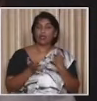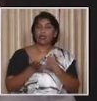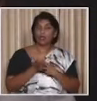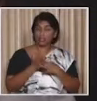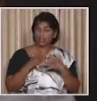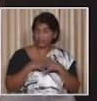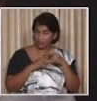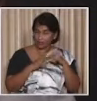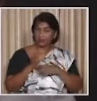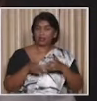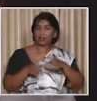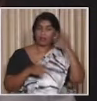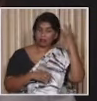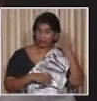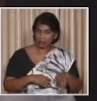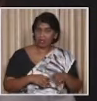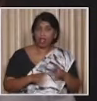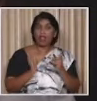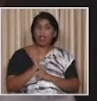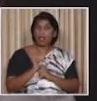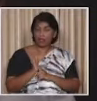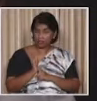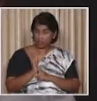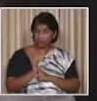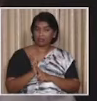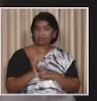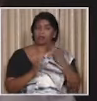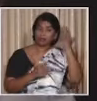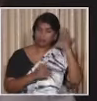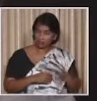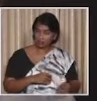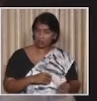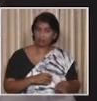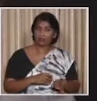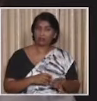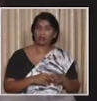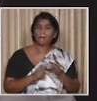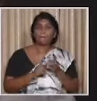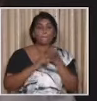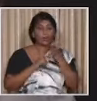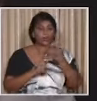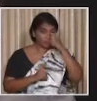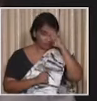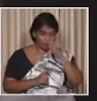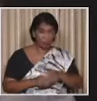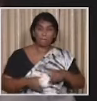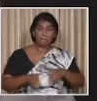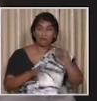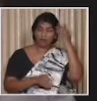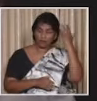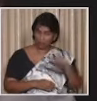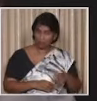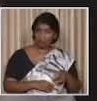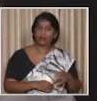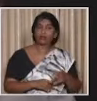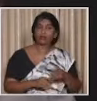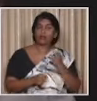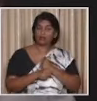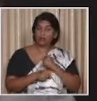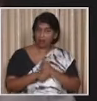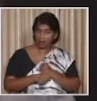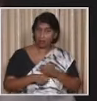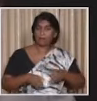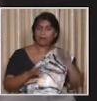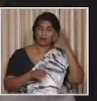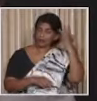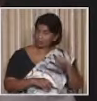විජේරත්න මහමග මැරෙනවා ලලිත තුලම්බුදලි මහමග මැරෙනවා ආර්. ප්‍රේමදාස මහත්තයා පාරේ මැරෙනවා ගාමිණී සනායක මහත්තයාත්